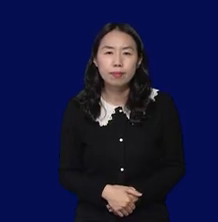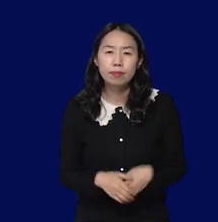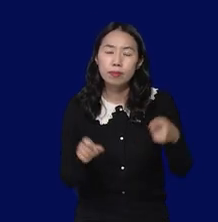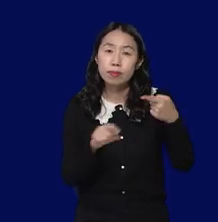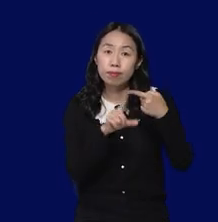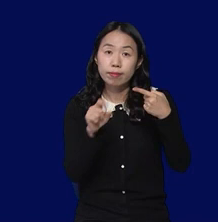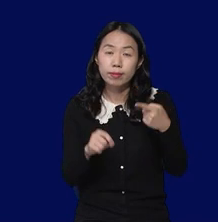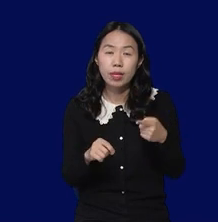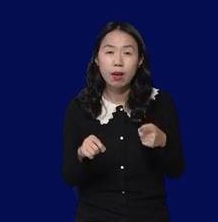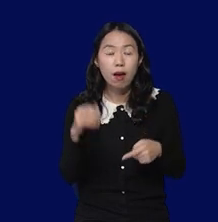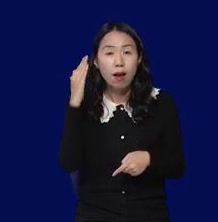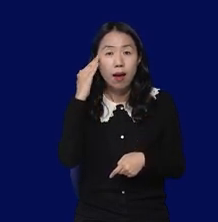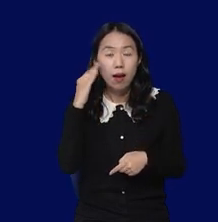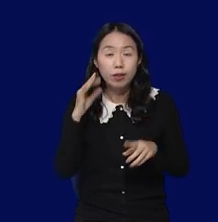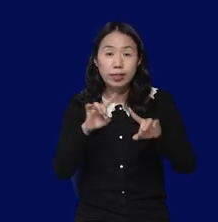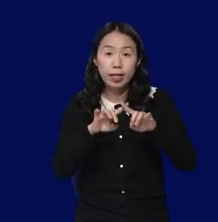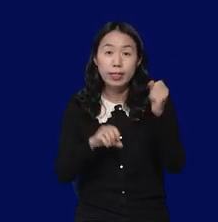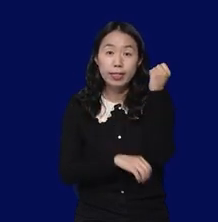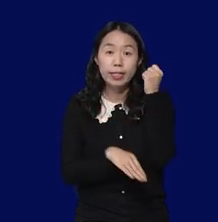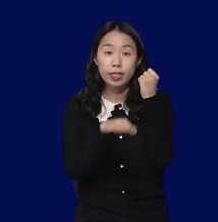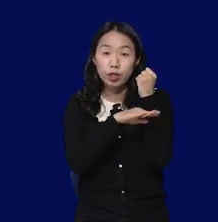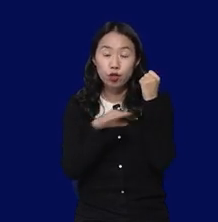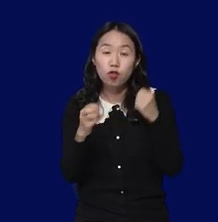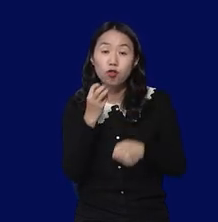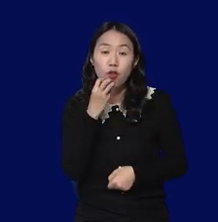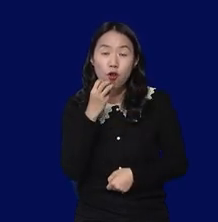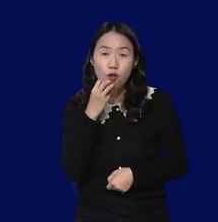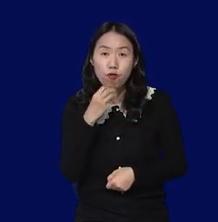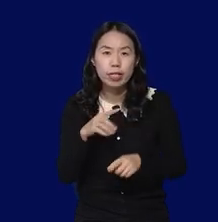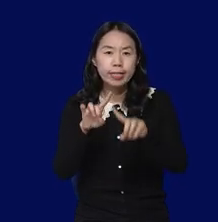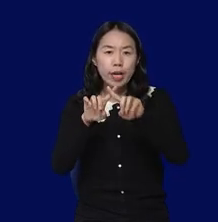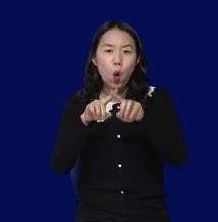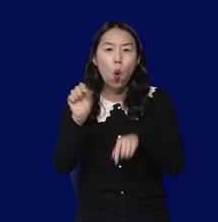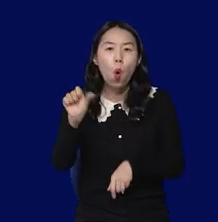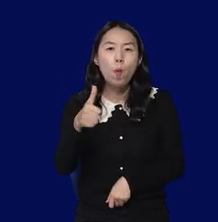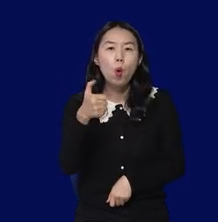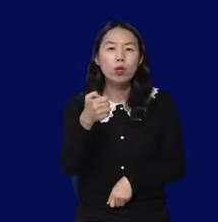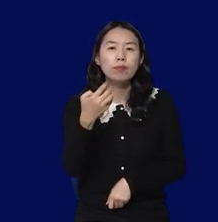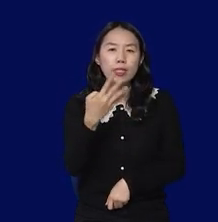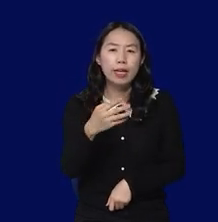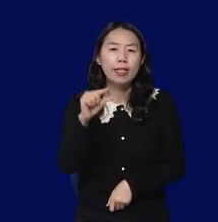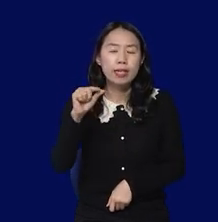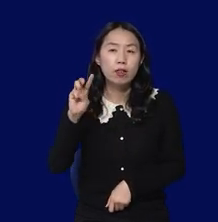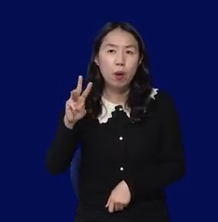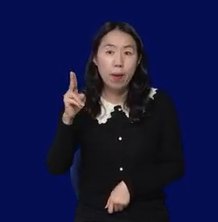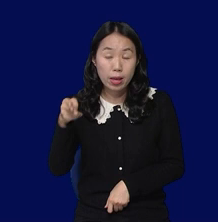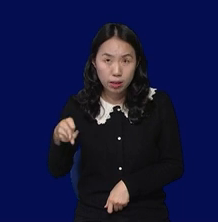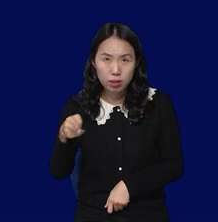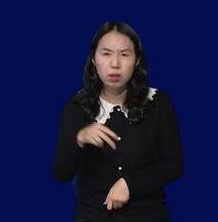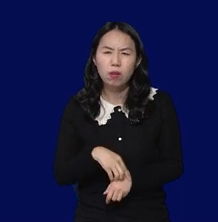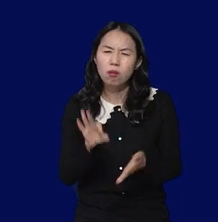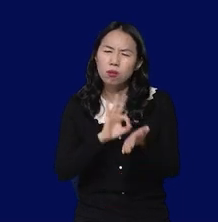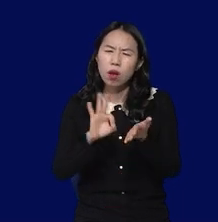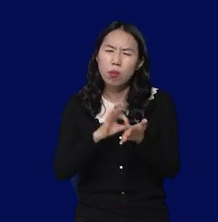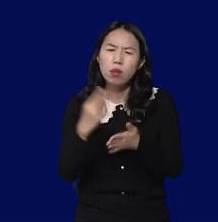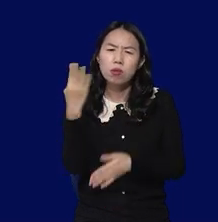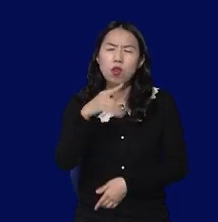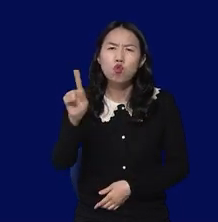1월 한전의 전력 통계 월보 기준 서울의 전력 발전량은 554기가와트시, 소비량은